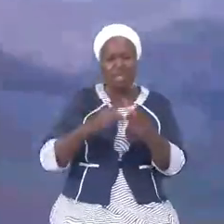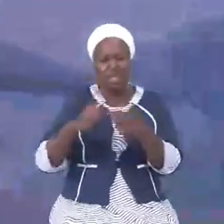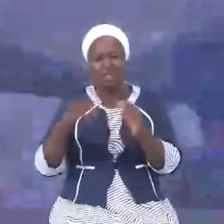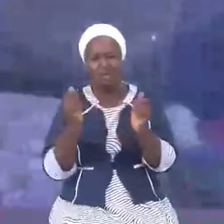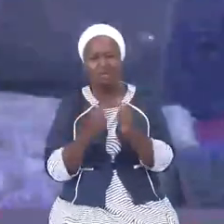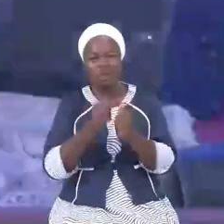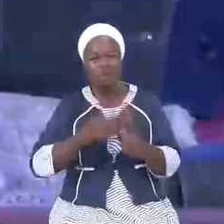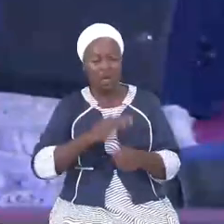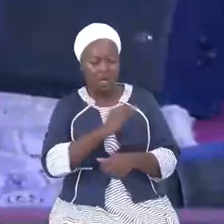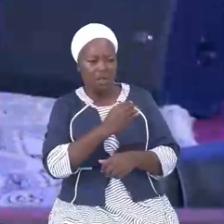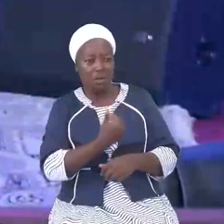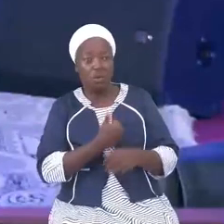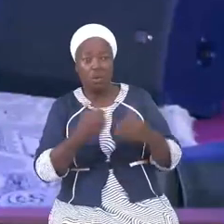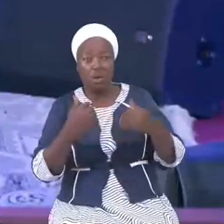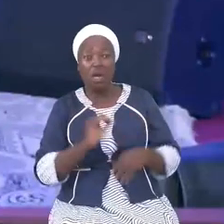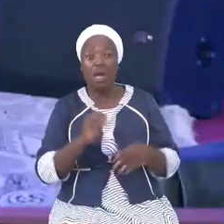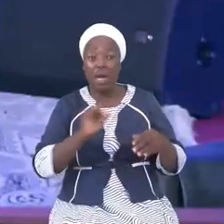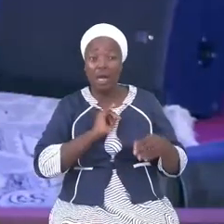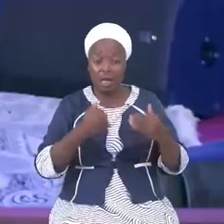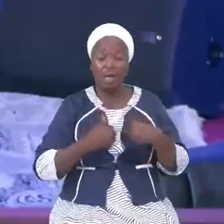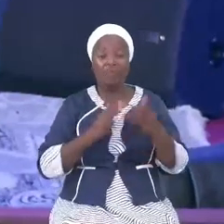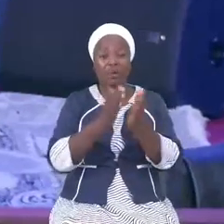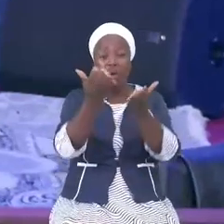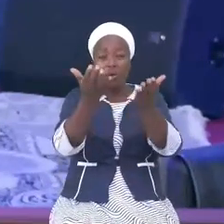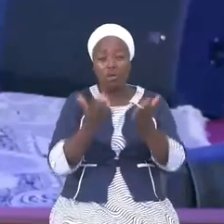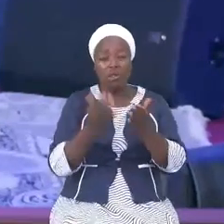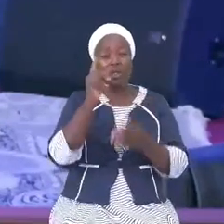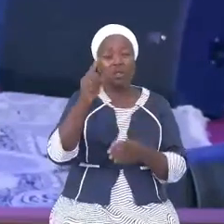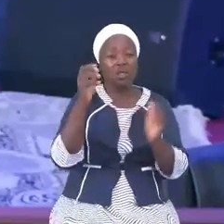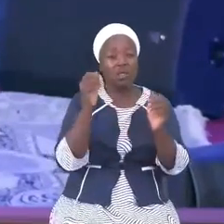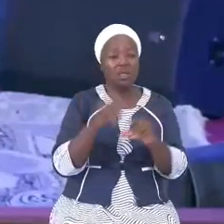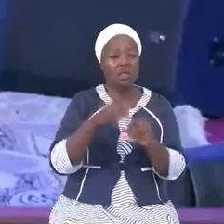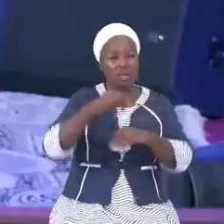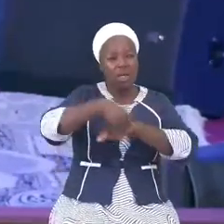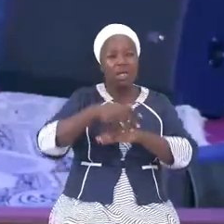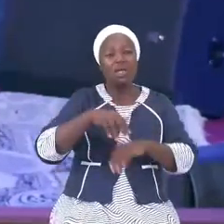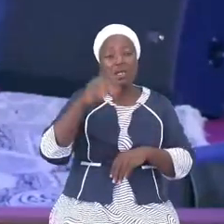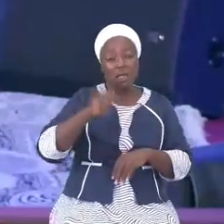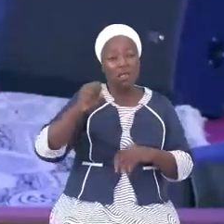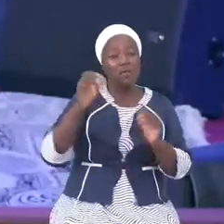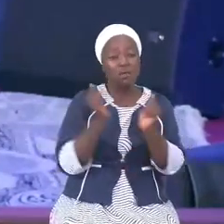mon âme te désire pendant la nuit, et mon esprit te cherche au-dedans de moi.